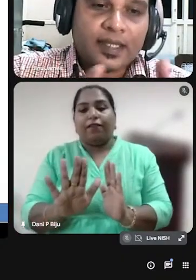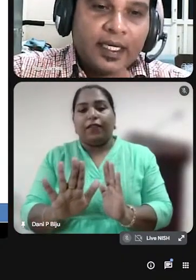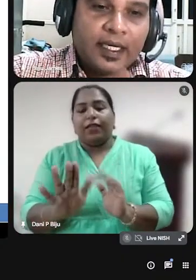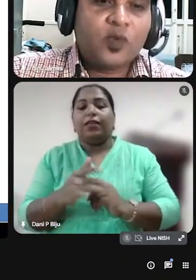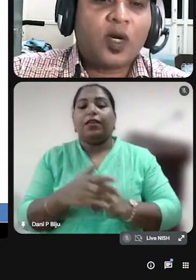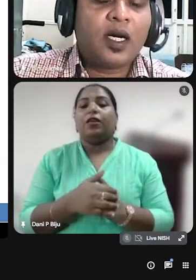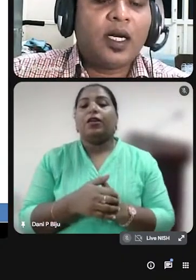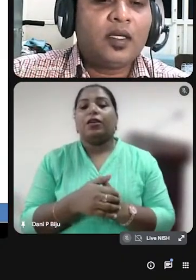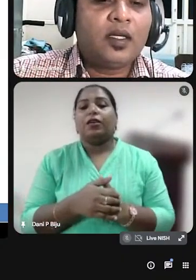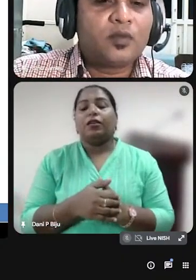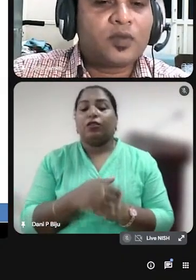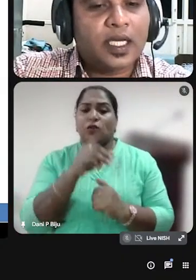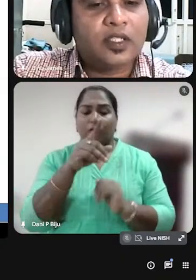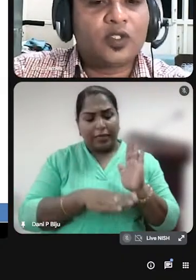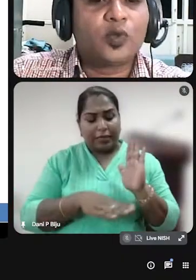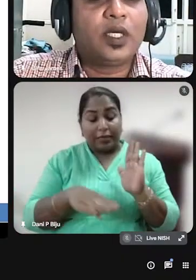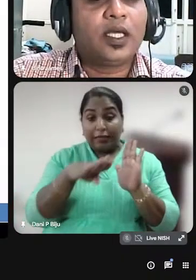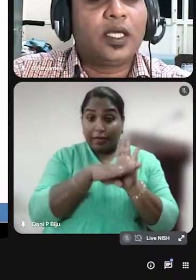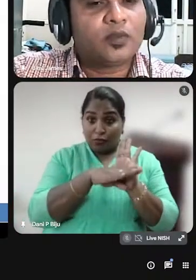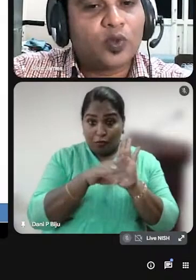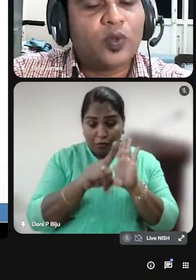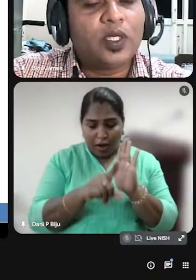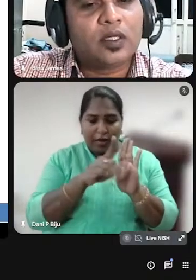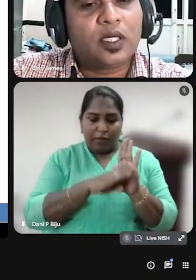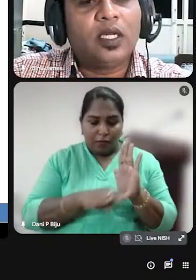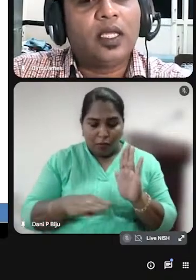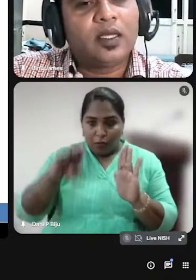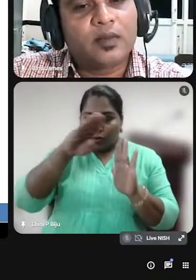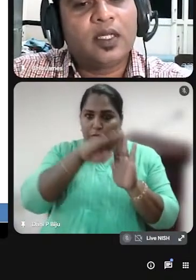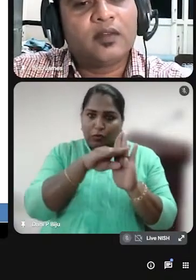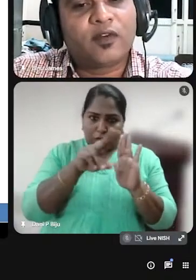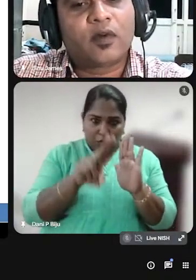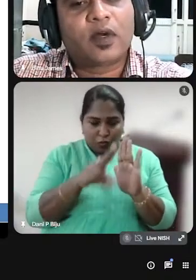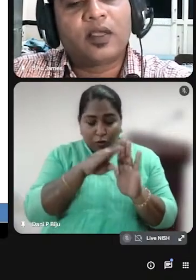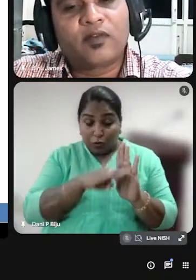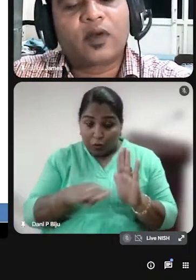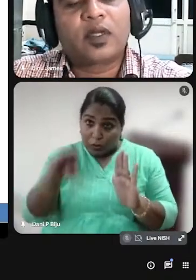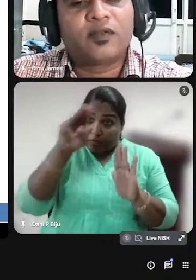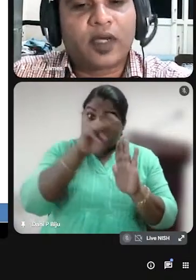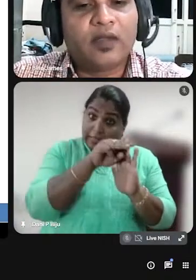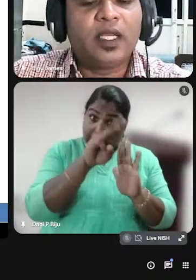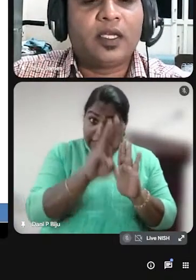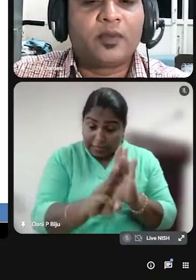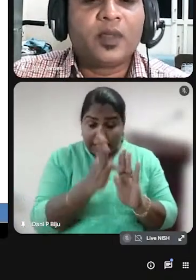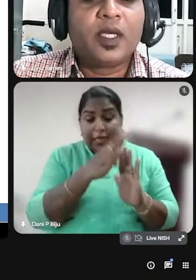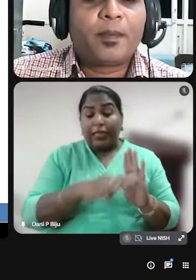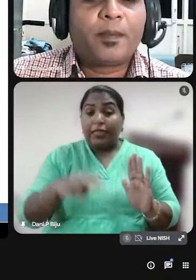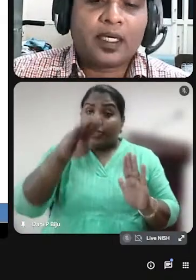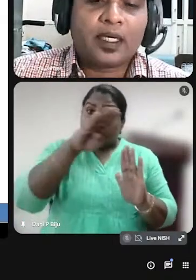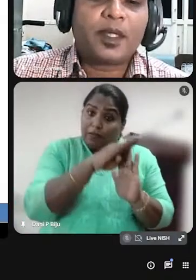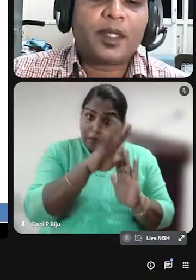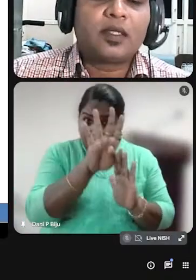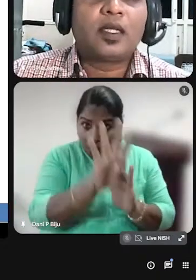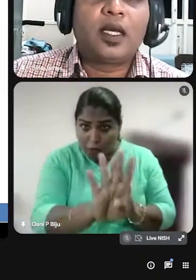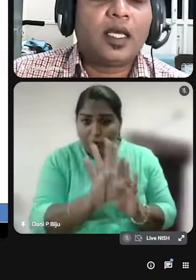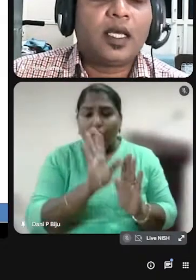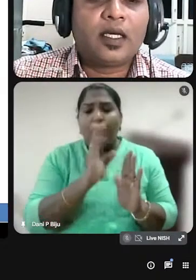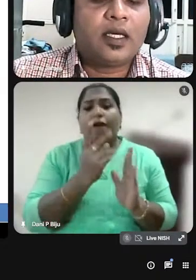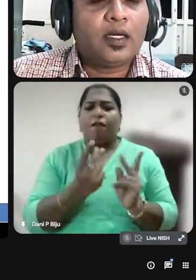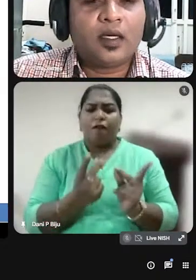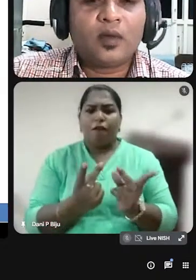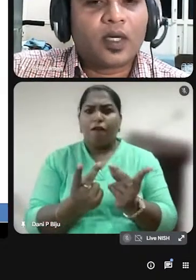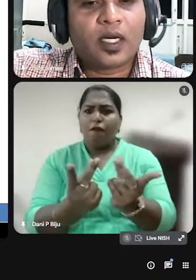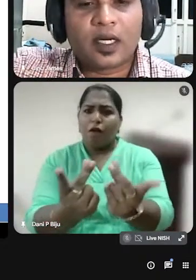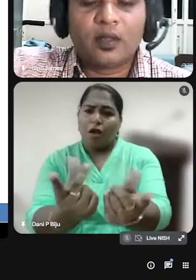ഈ സ്റ്റേജ് 1 നിന്നും സ്റ്റേജ് 2 2 നിന്ന് 3 3 നിന്ന് 4 4 നിന്ന് 5 പെട്ടെന്ന് തന്നെ